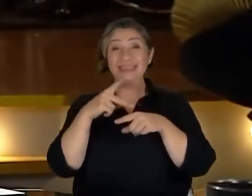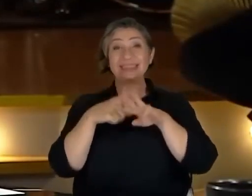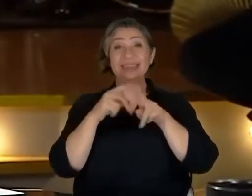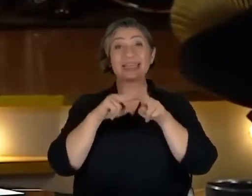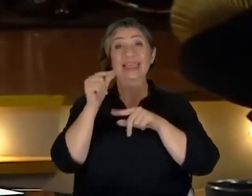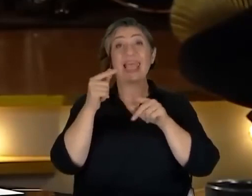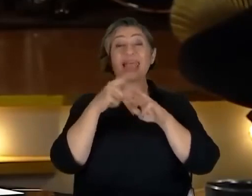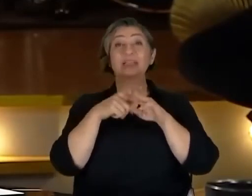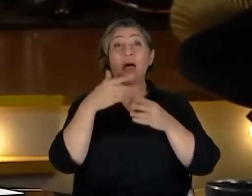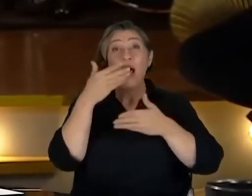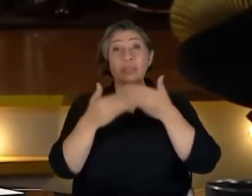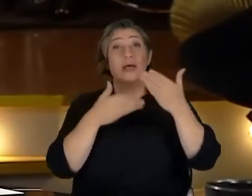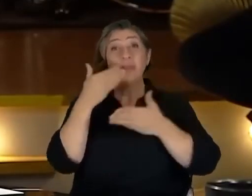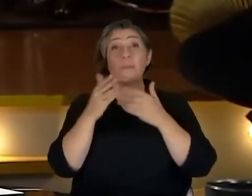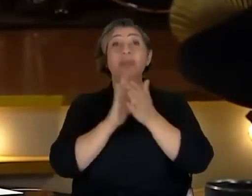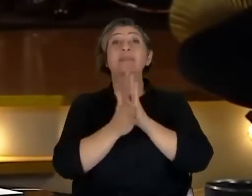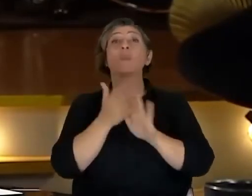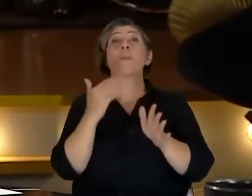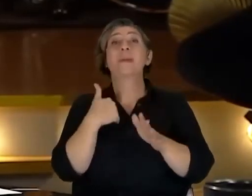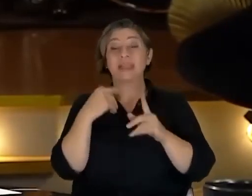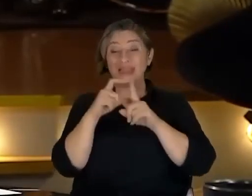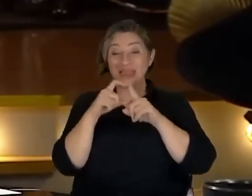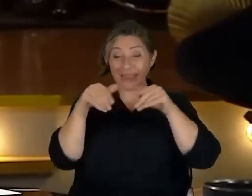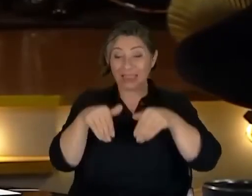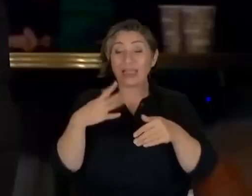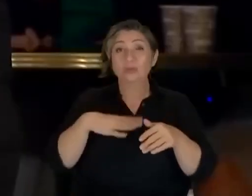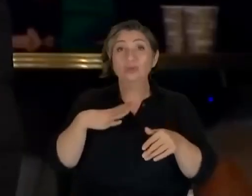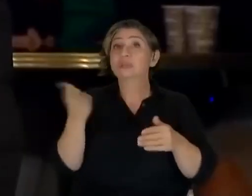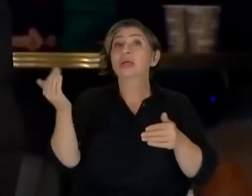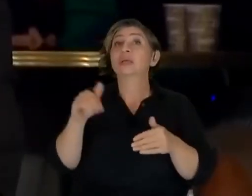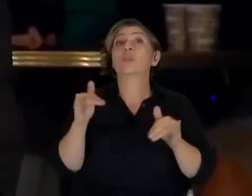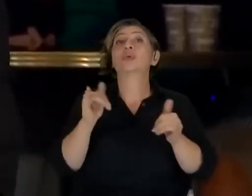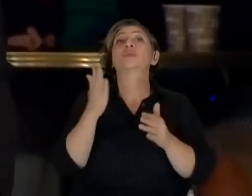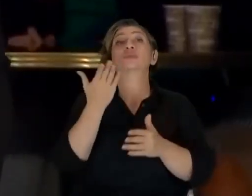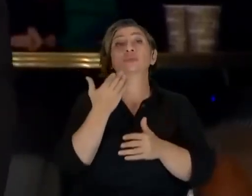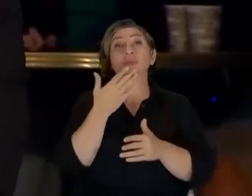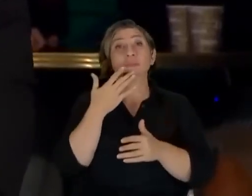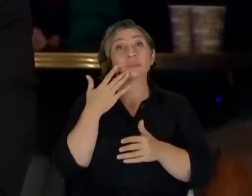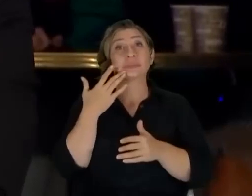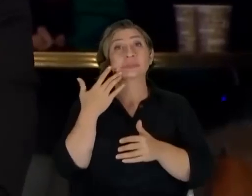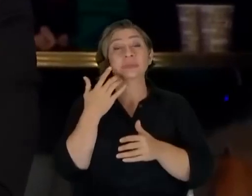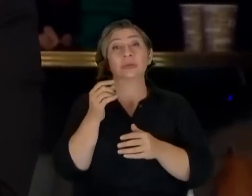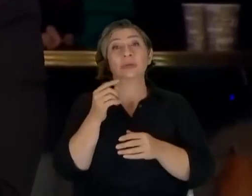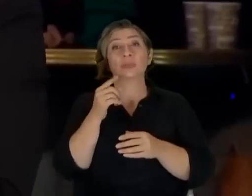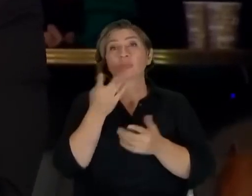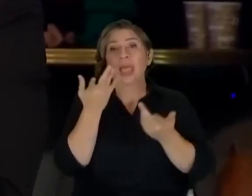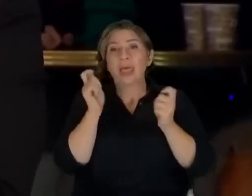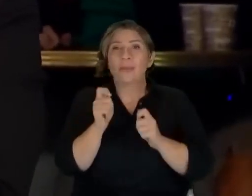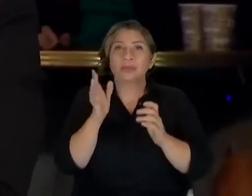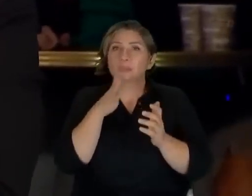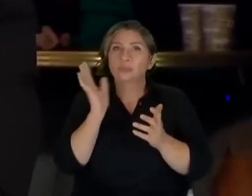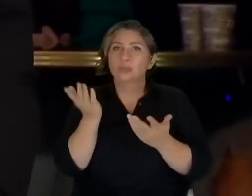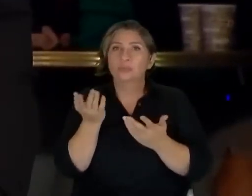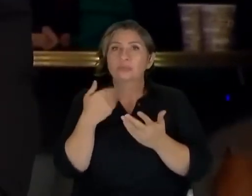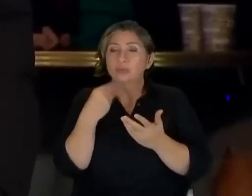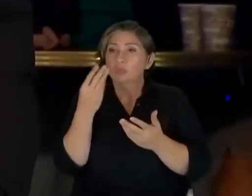Güzel. Anlata bitiremiyor biliyorsun oksimoronu. Ben de burada Dada'da istiyordum. Niye Dada'da oynamıyoruz bunu? Ya abi bir türlü bunu niye yapamadık